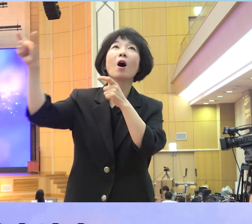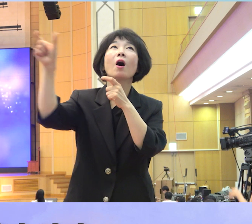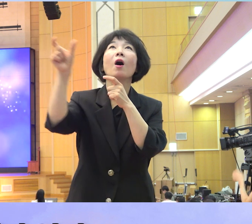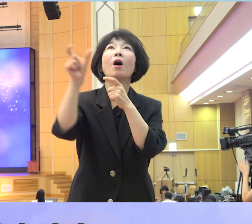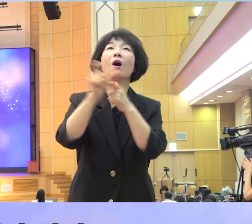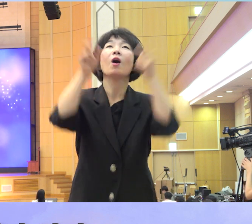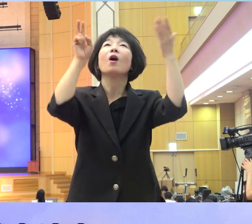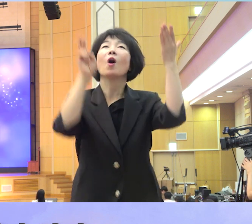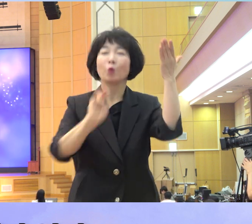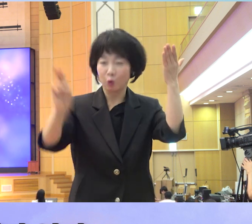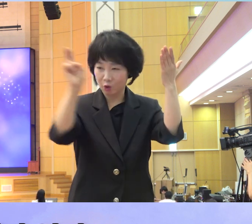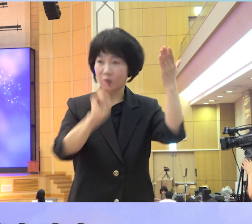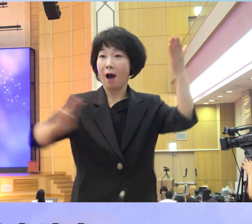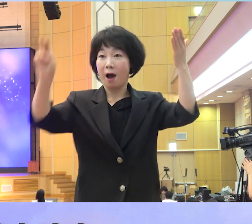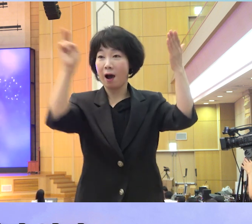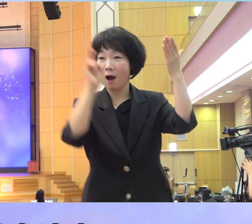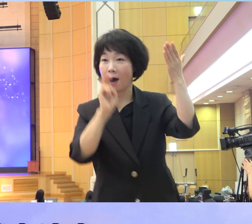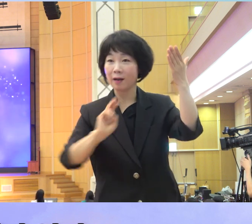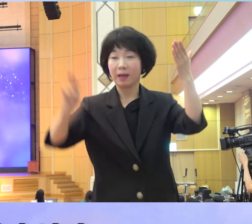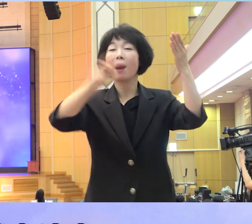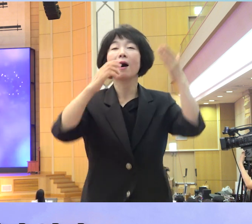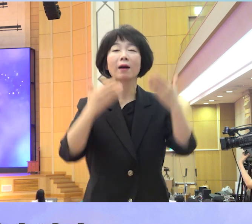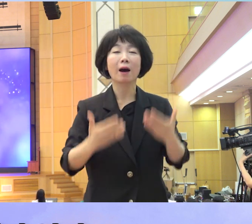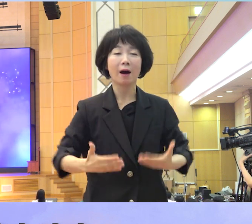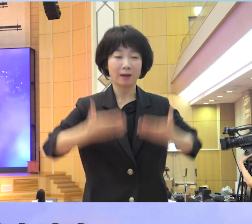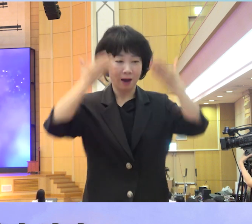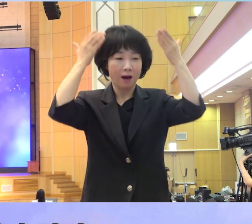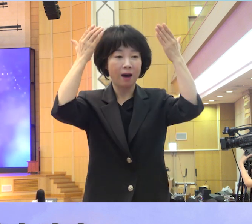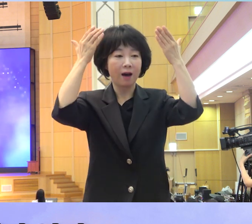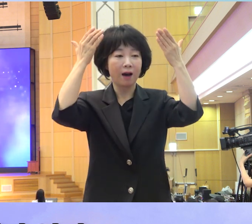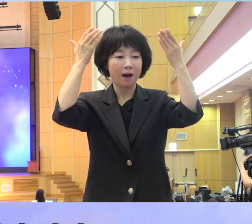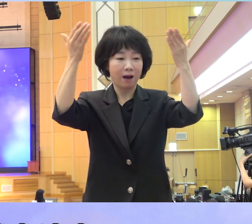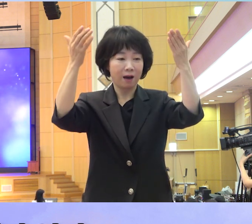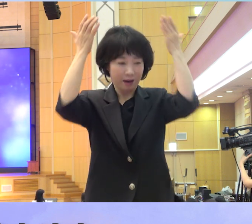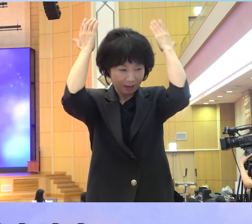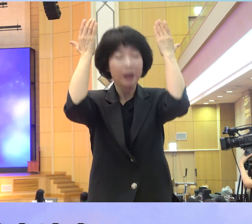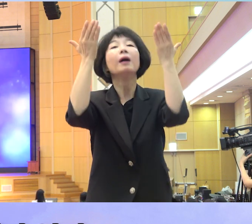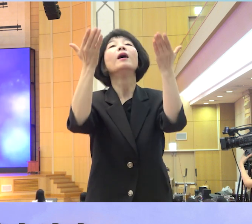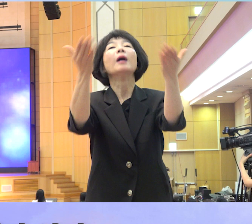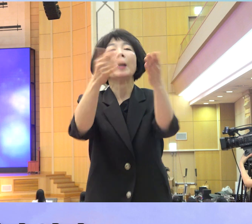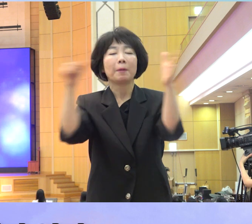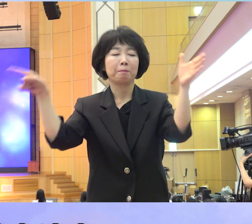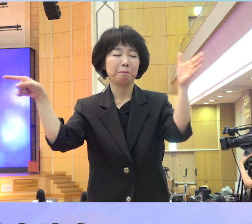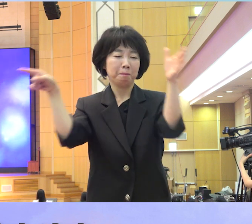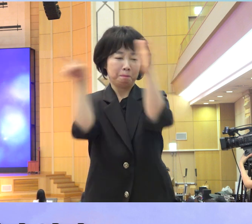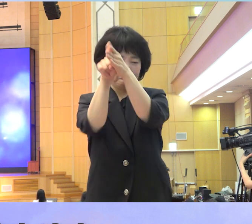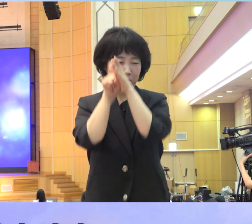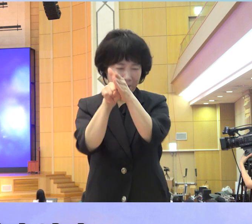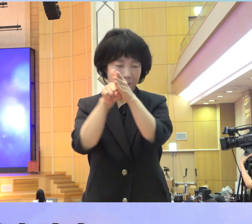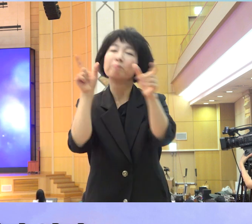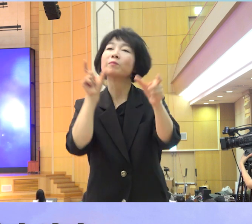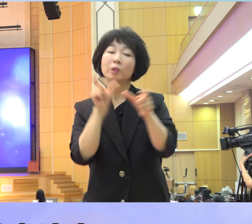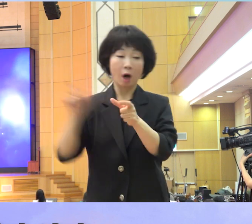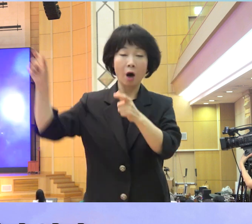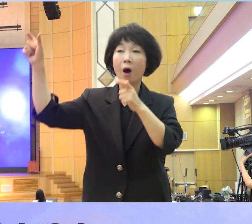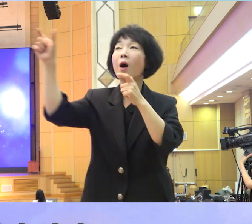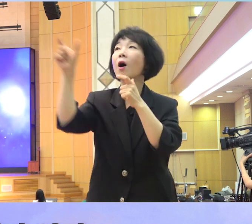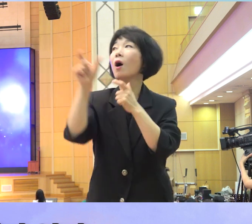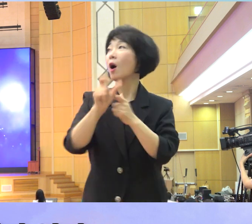주님 너무 이 믿음 더욱 굳세라 이